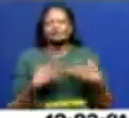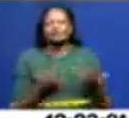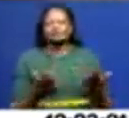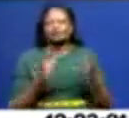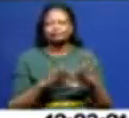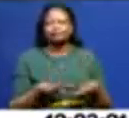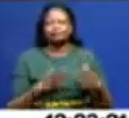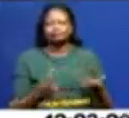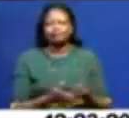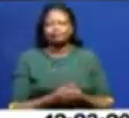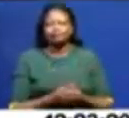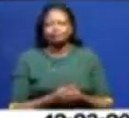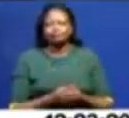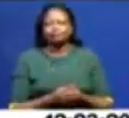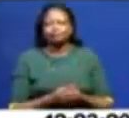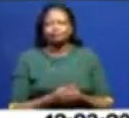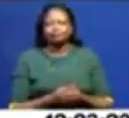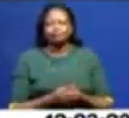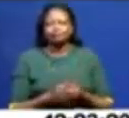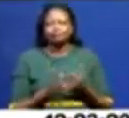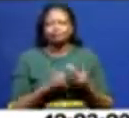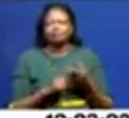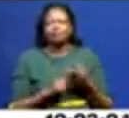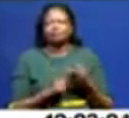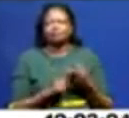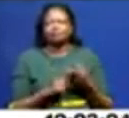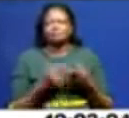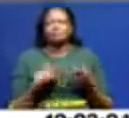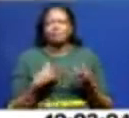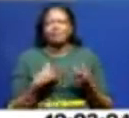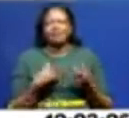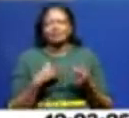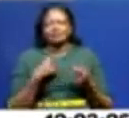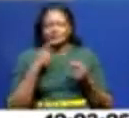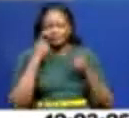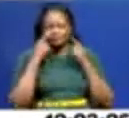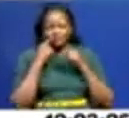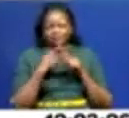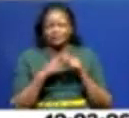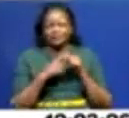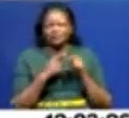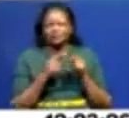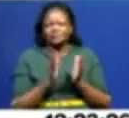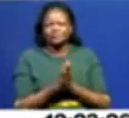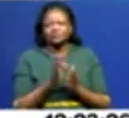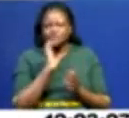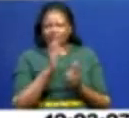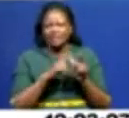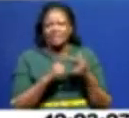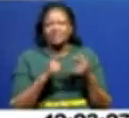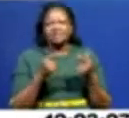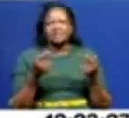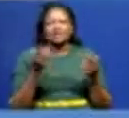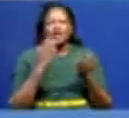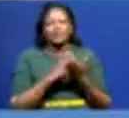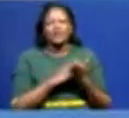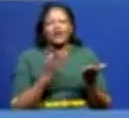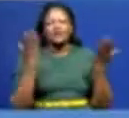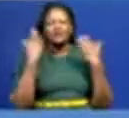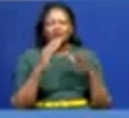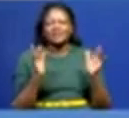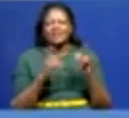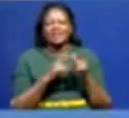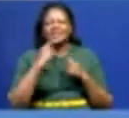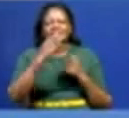maji nyembamba zilizowekwa vitunguu maji. Haya, kwa leo kipindi hiki kinaishia hapa.